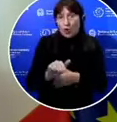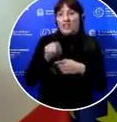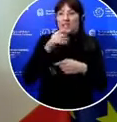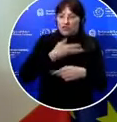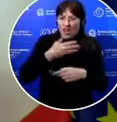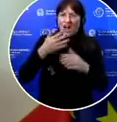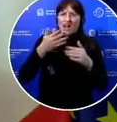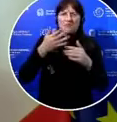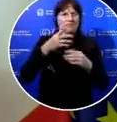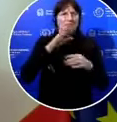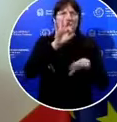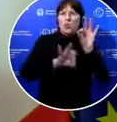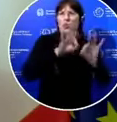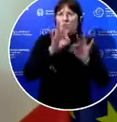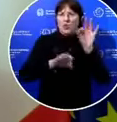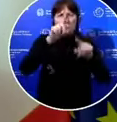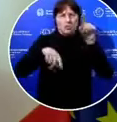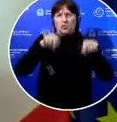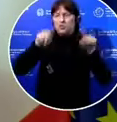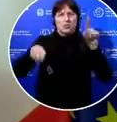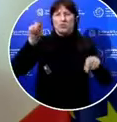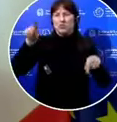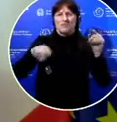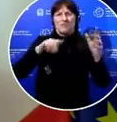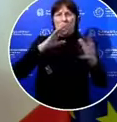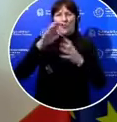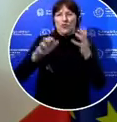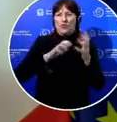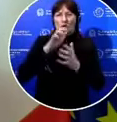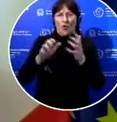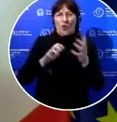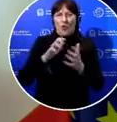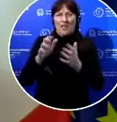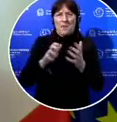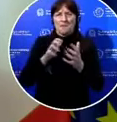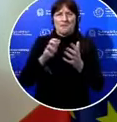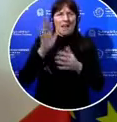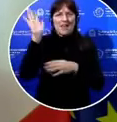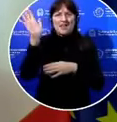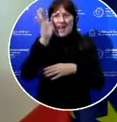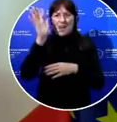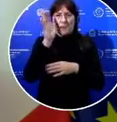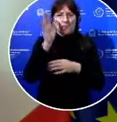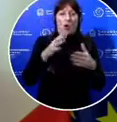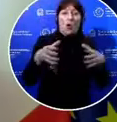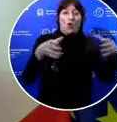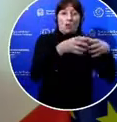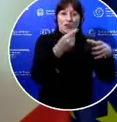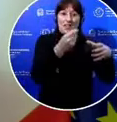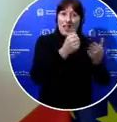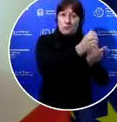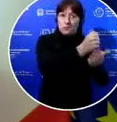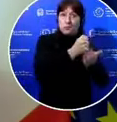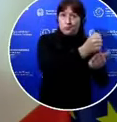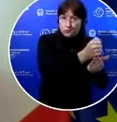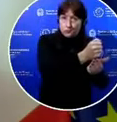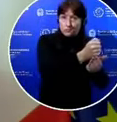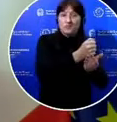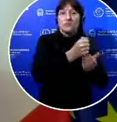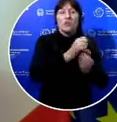di trattamento, sia che si affronti l'argomento rette per le comunità, sia che si parli invece